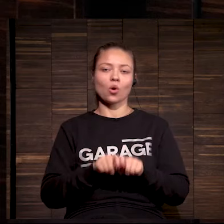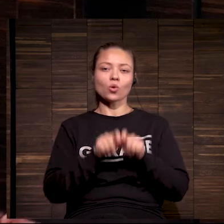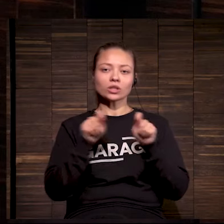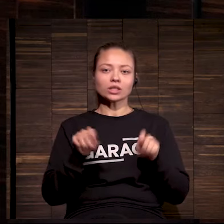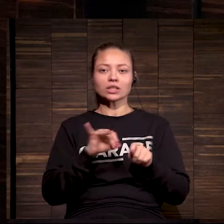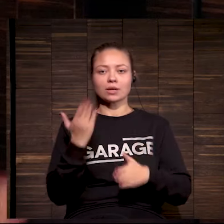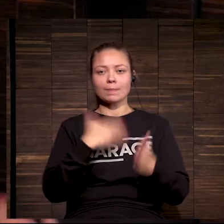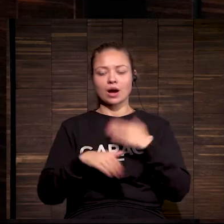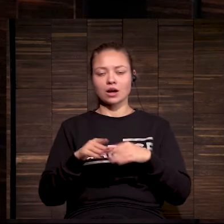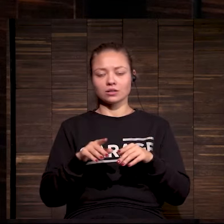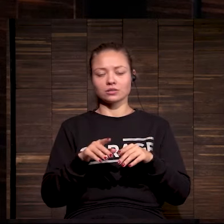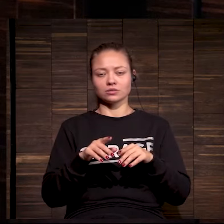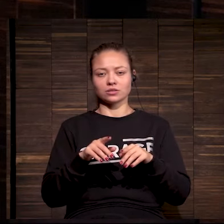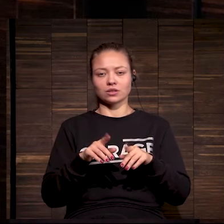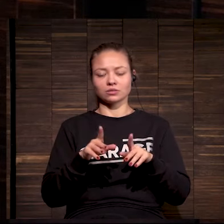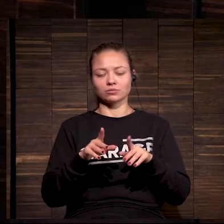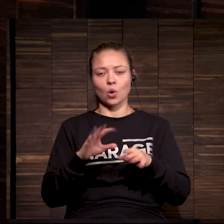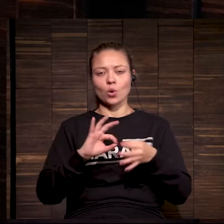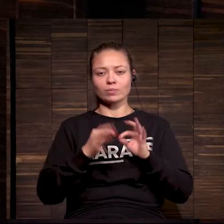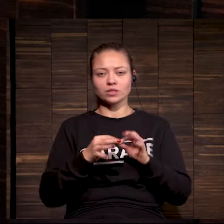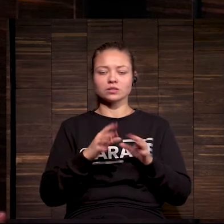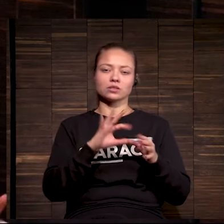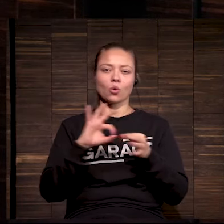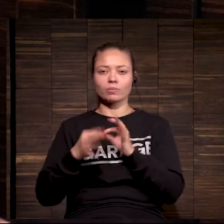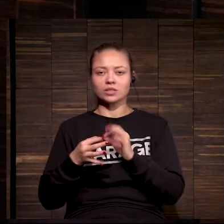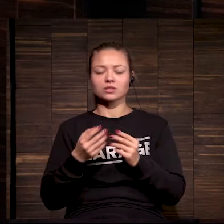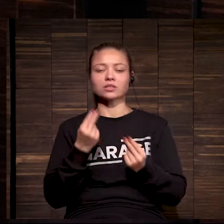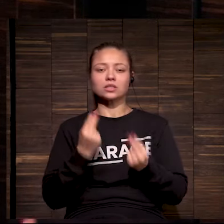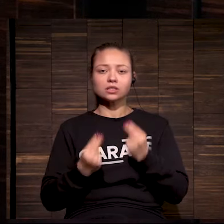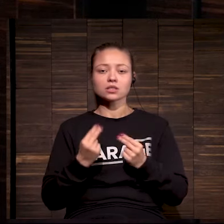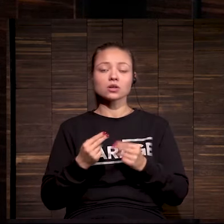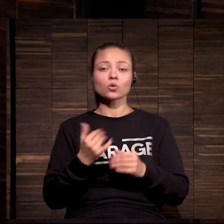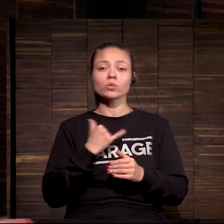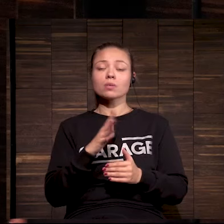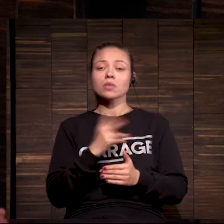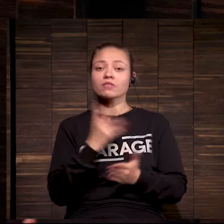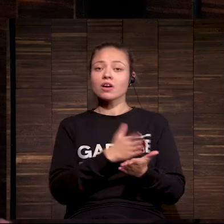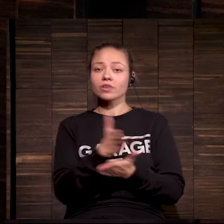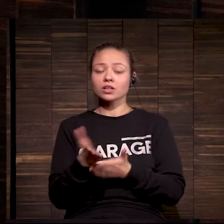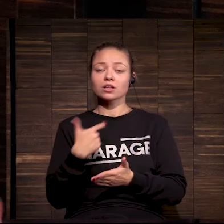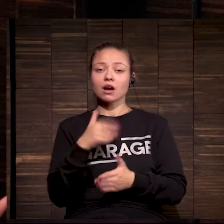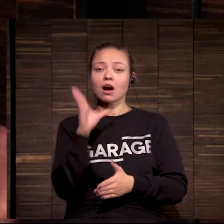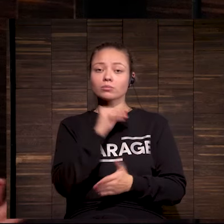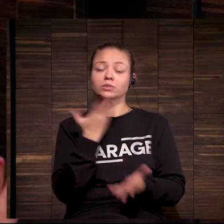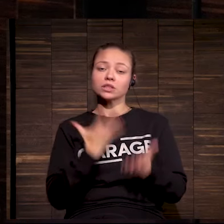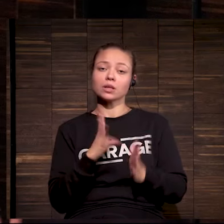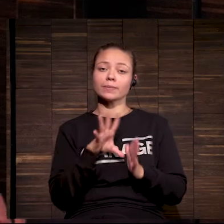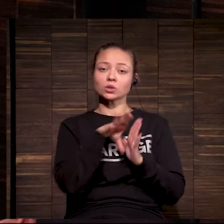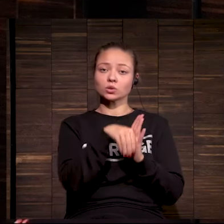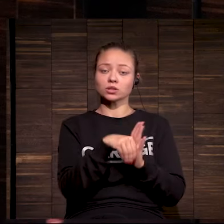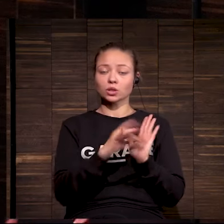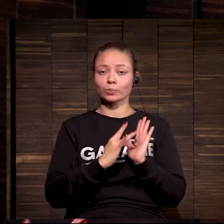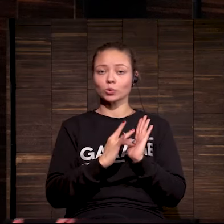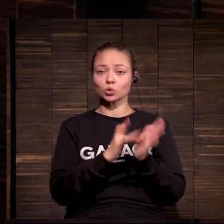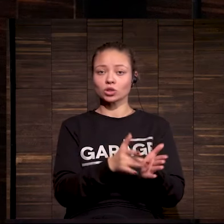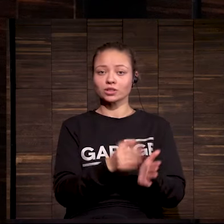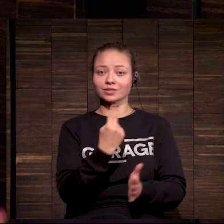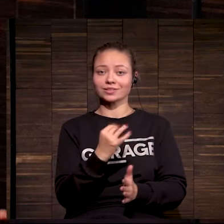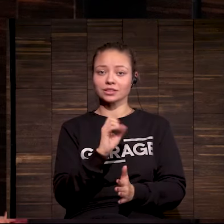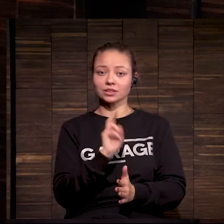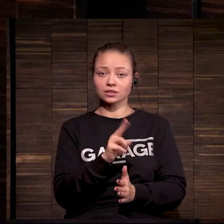паралимпийских игр у меня было два варианта я мог либо присоединиться к путешествующему